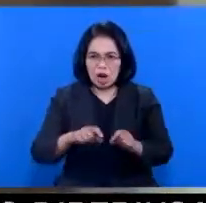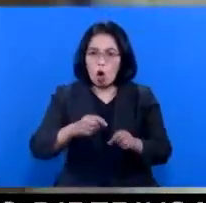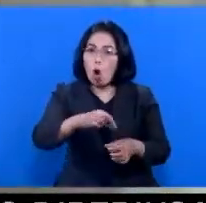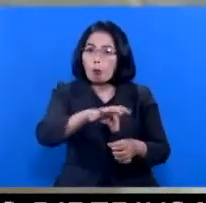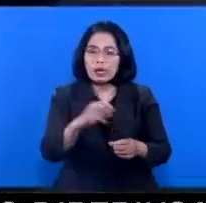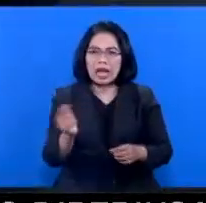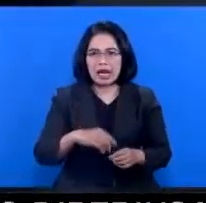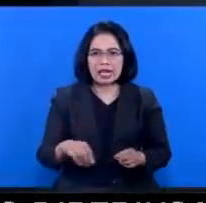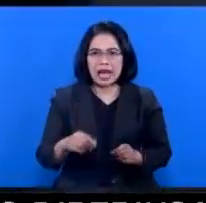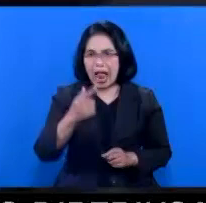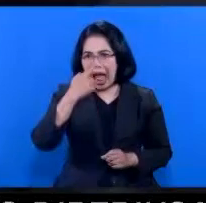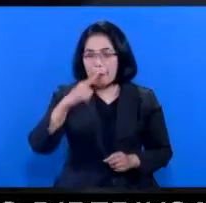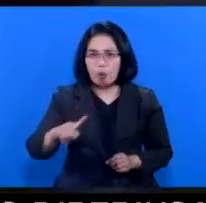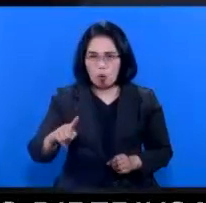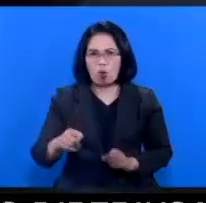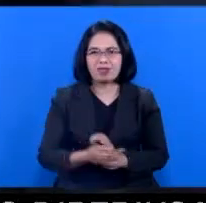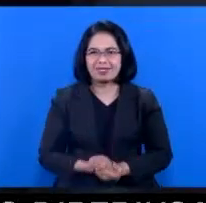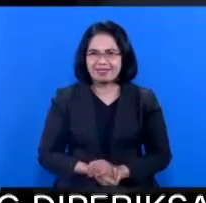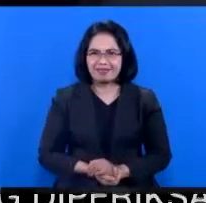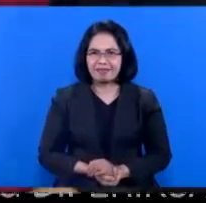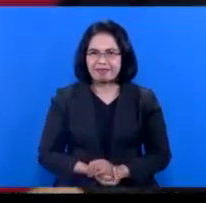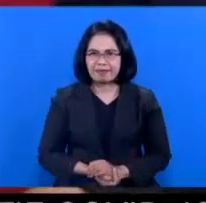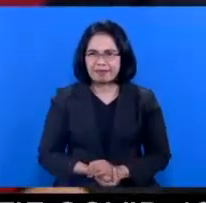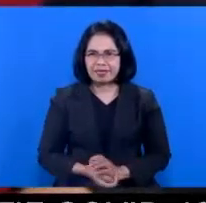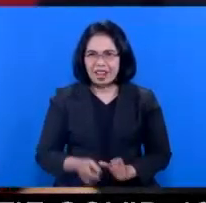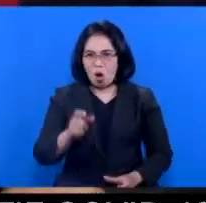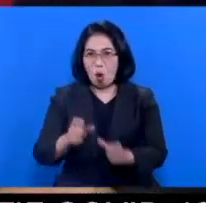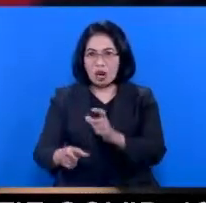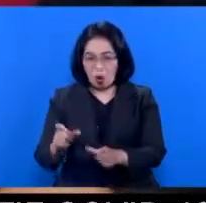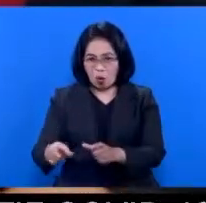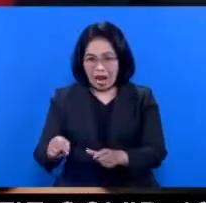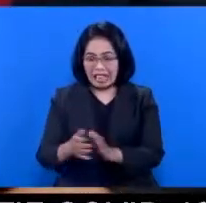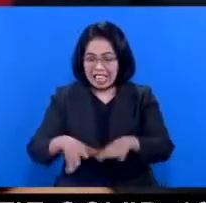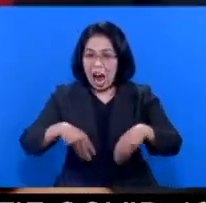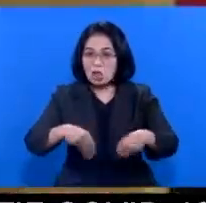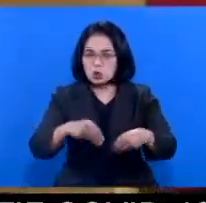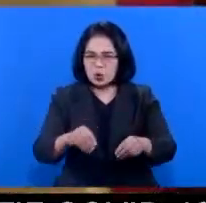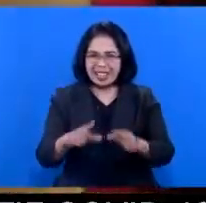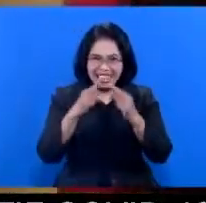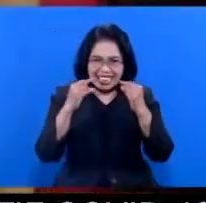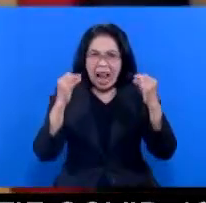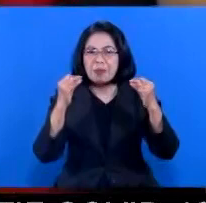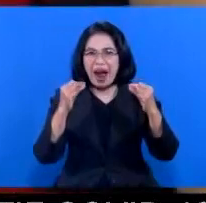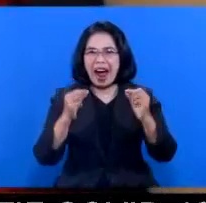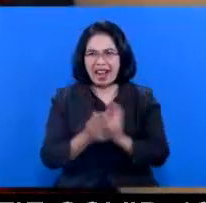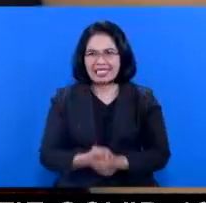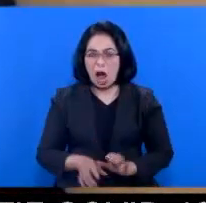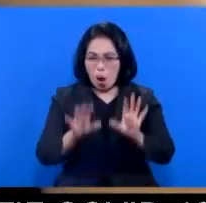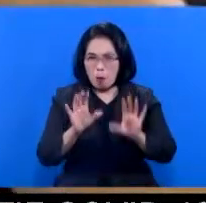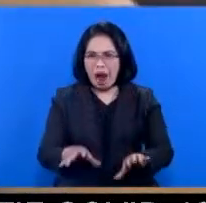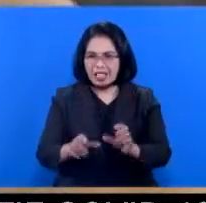sejak 90 tahun lalu serta keramahan penjual jadi kunci. Kopi bisa tetap bertahan.